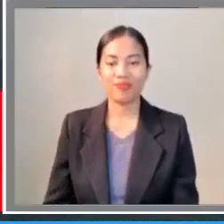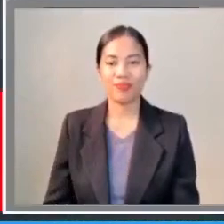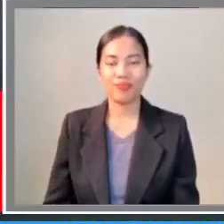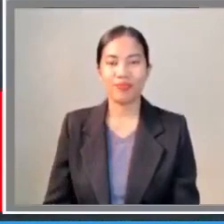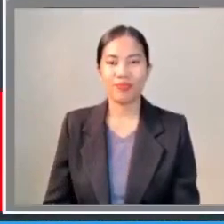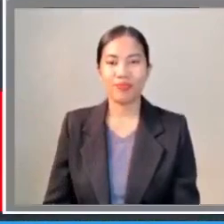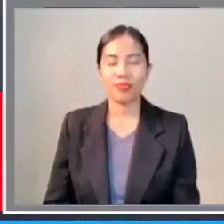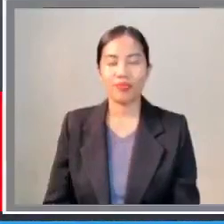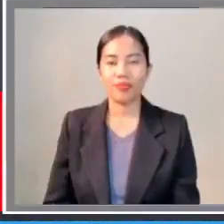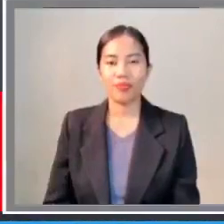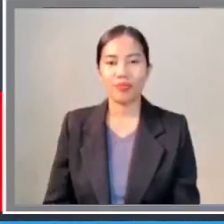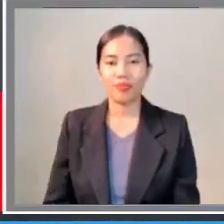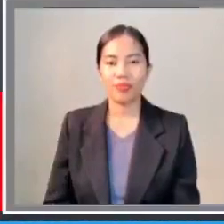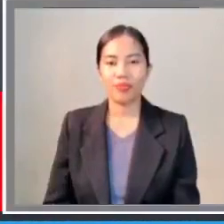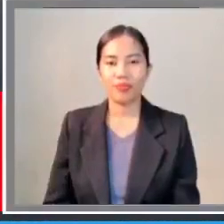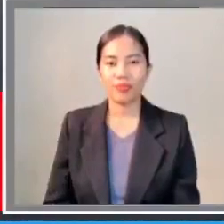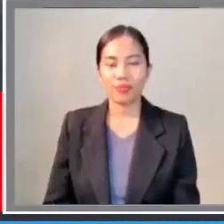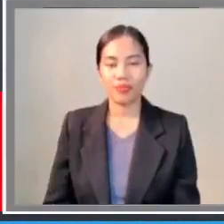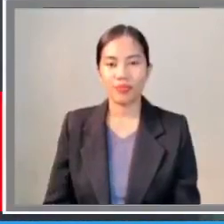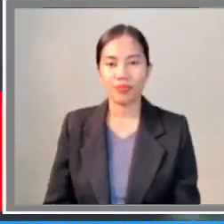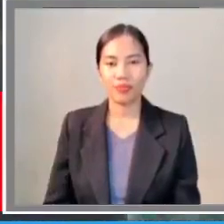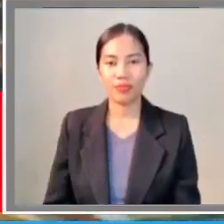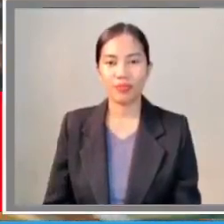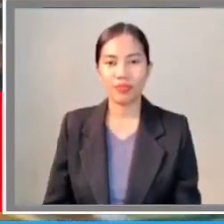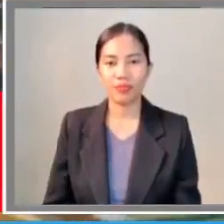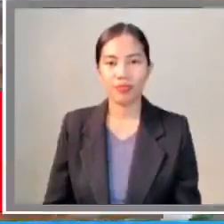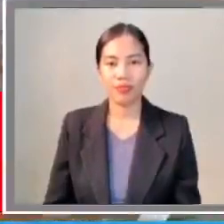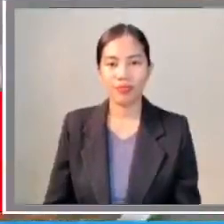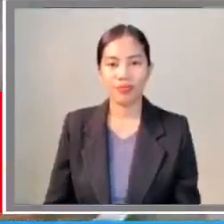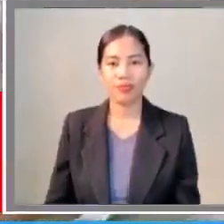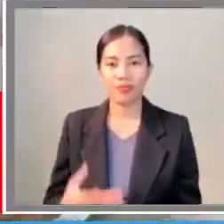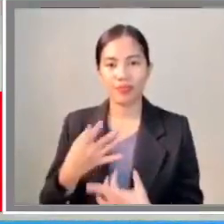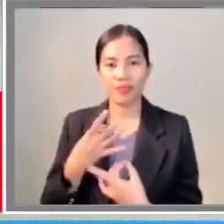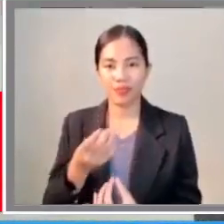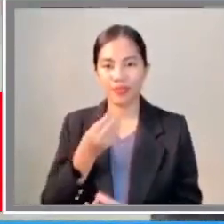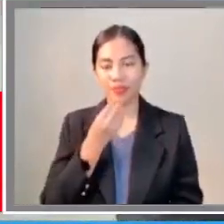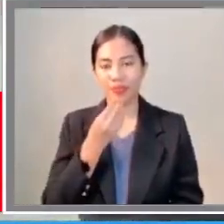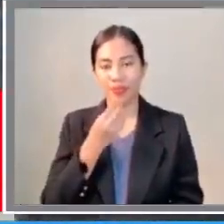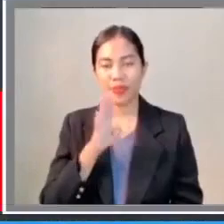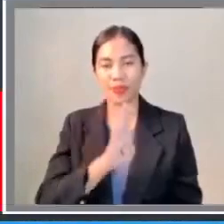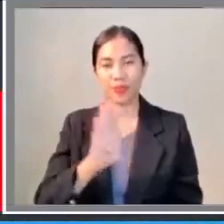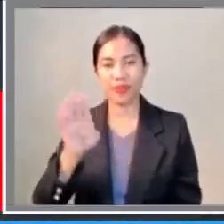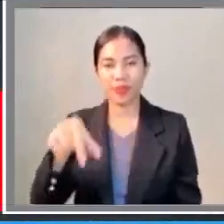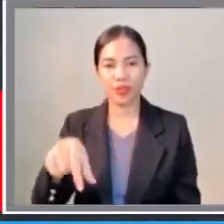din. Yun, gumamit ng ginger si nanay. Barbecue ng tuhoy.